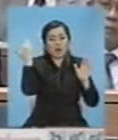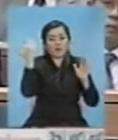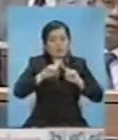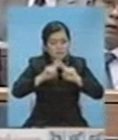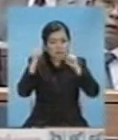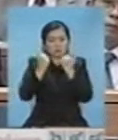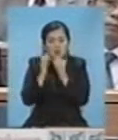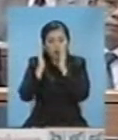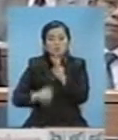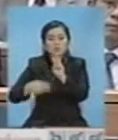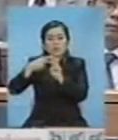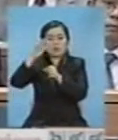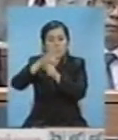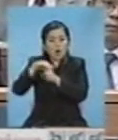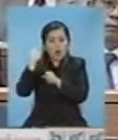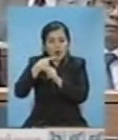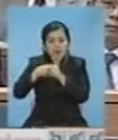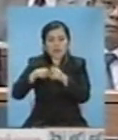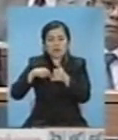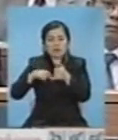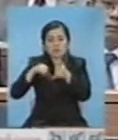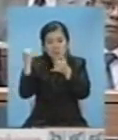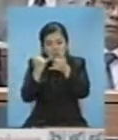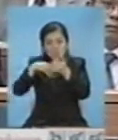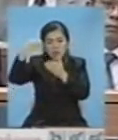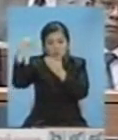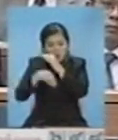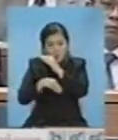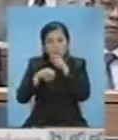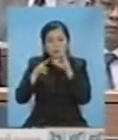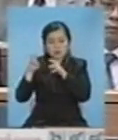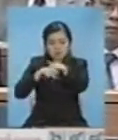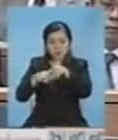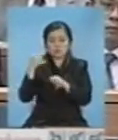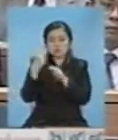บันแค่ 20,000 คนใครทุจริตทำผิดกฎหมายประชาชนยื่นถอดถอนได้ครับ